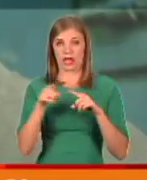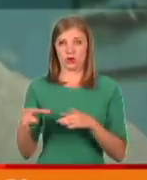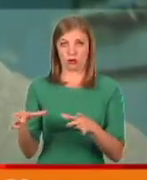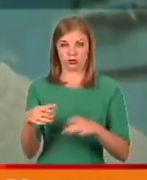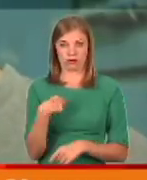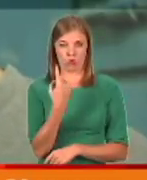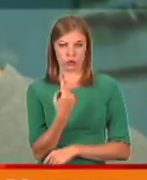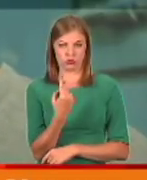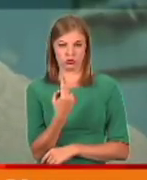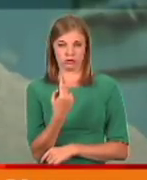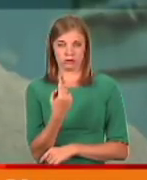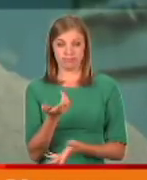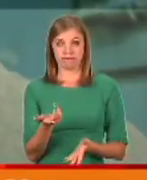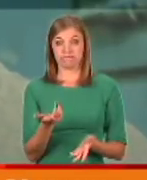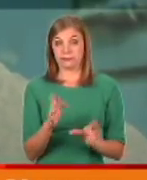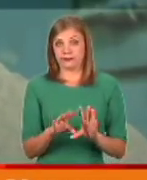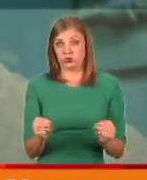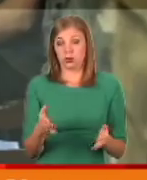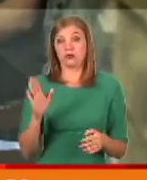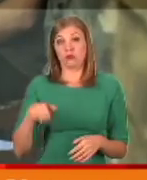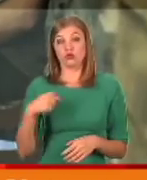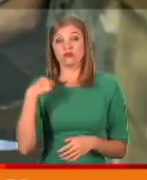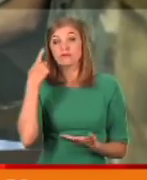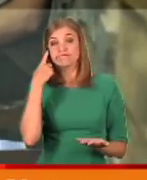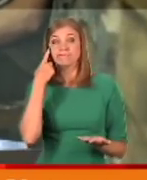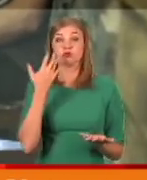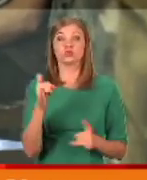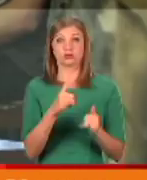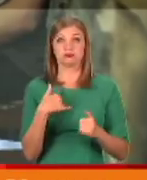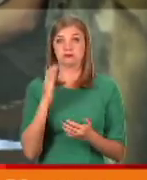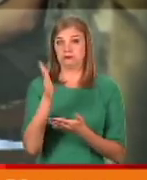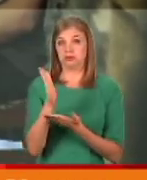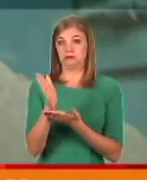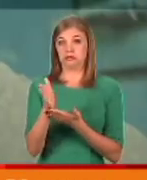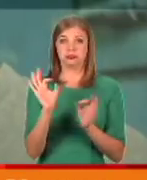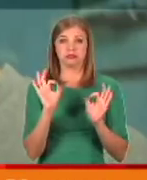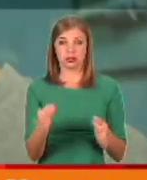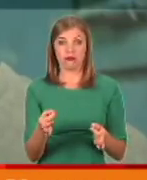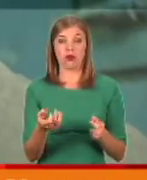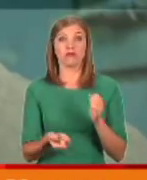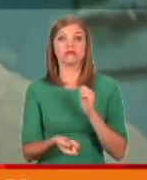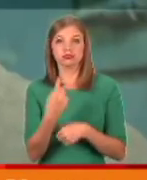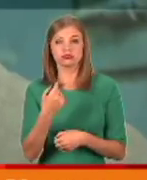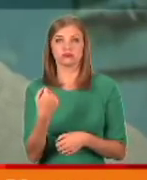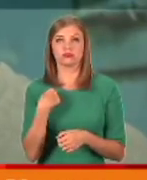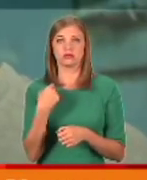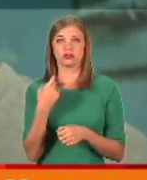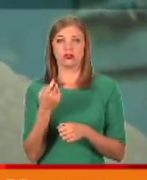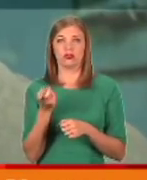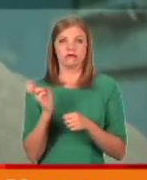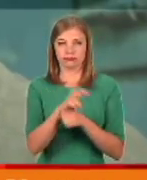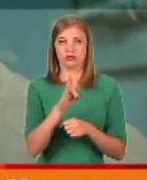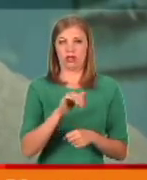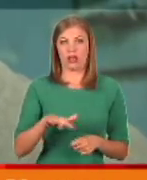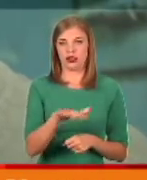один. Ну, все. И пошел, думал, иду, в принципе, в правильном направлении. Как оказалось, вышел на позицию,